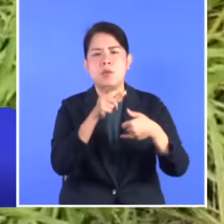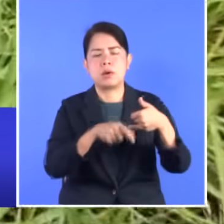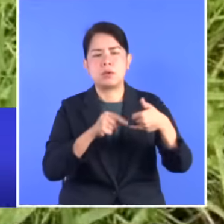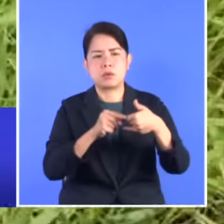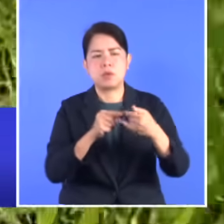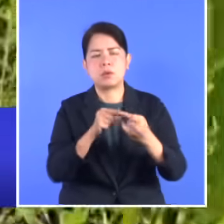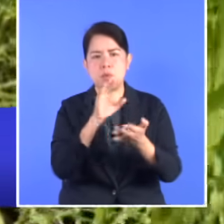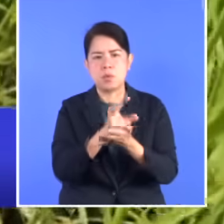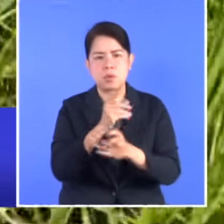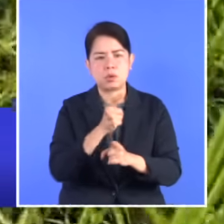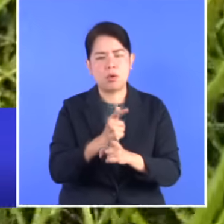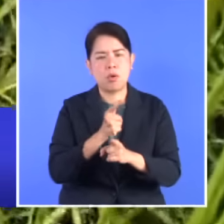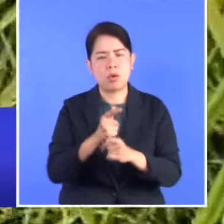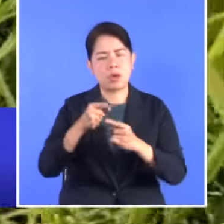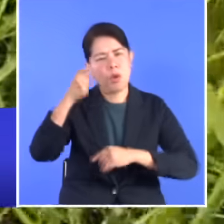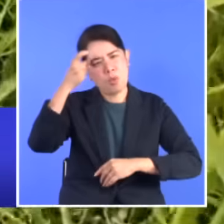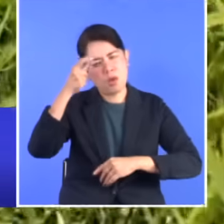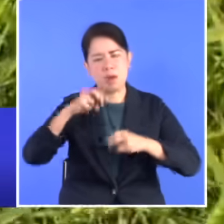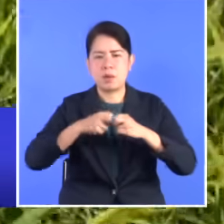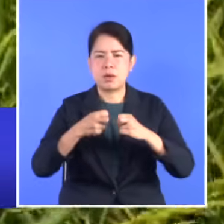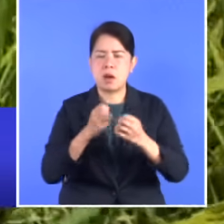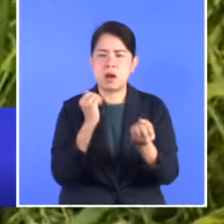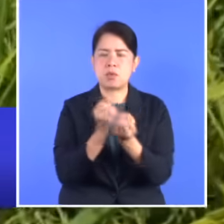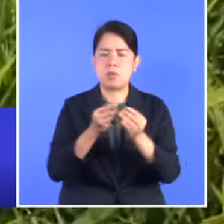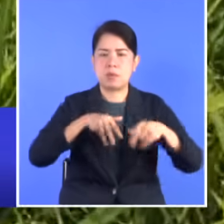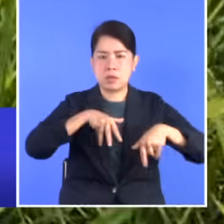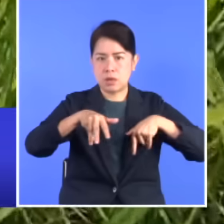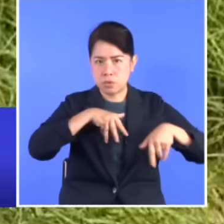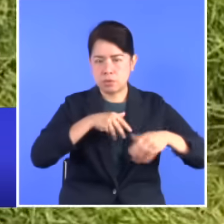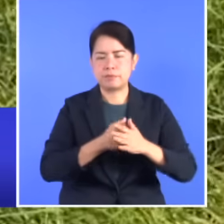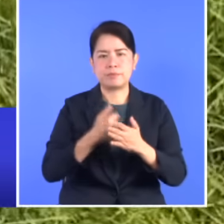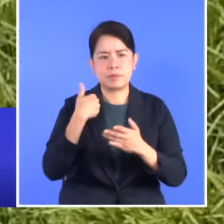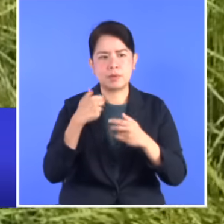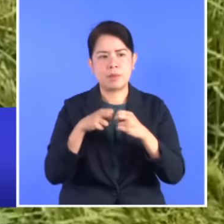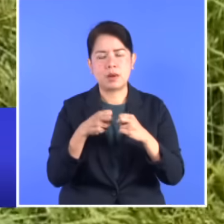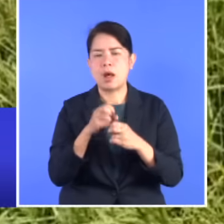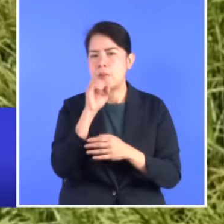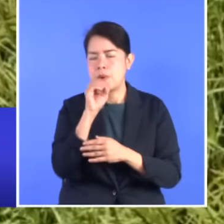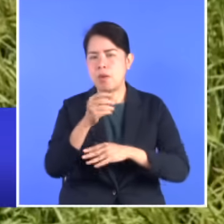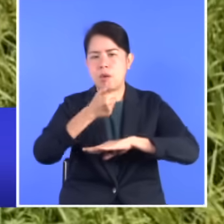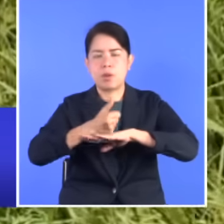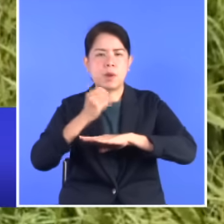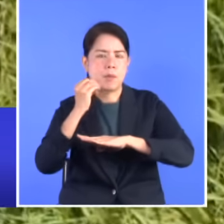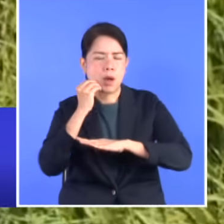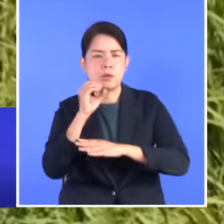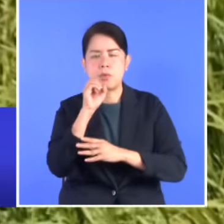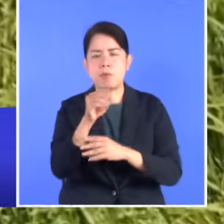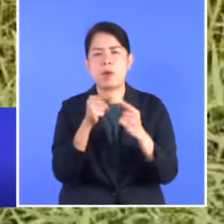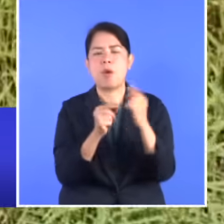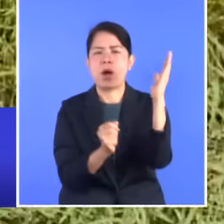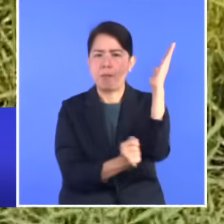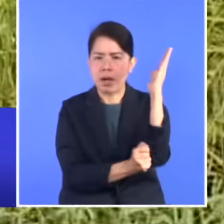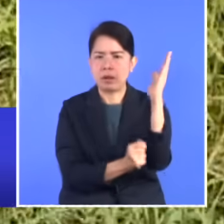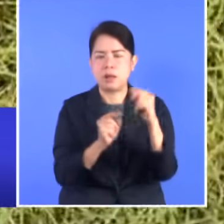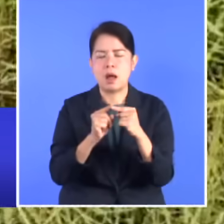นี้ทุกครั้งที่เกิดเหตุก็ไปแจ้งกำนันทุกครั้งที่เกิดเหตุก็ไปแจ้งผู้ใหญ่บ้านผู้ใหญ่บ้านกำนันก็เรียกตำรวจม